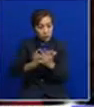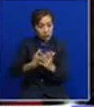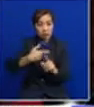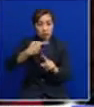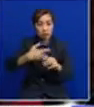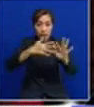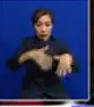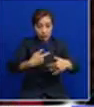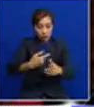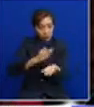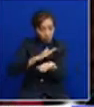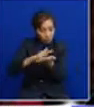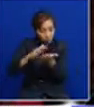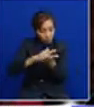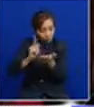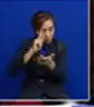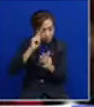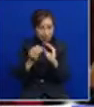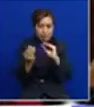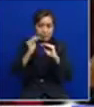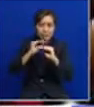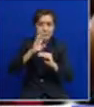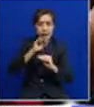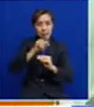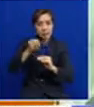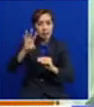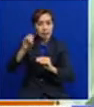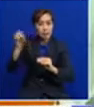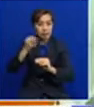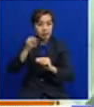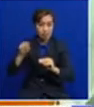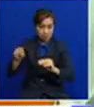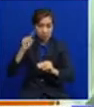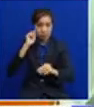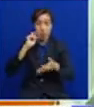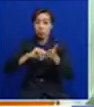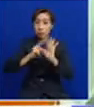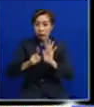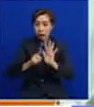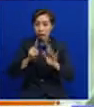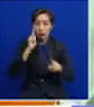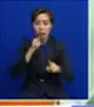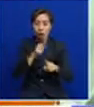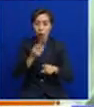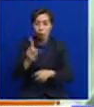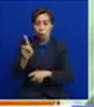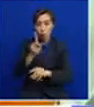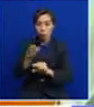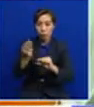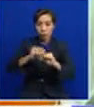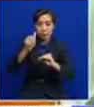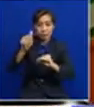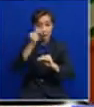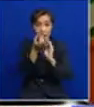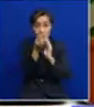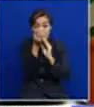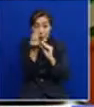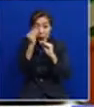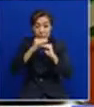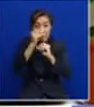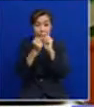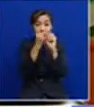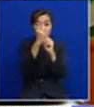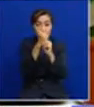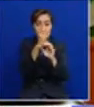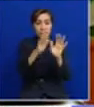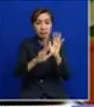พิ่มขึ้นร้อยละ 40-50 ของรายได้สุทธิต่อเดือนซึ่งก็จะทำให้สามารถกู้ได้มากขึ้นคิดอัตราดอกเบี้ยปีแรกเท่